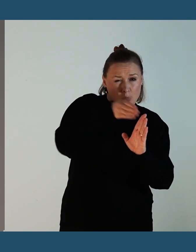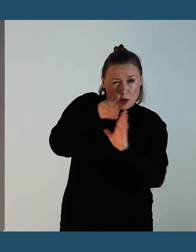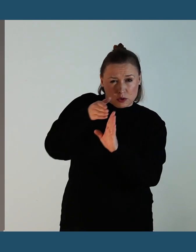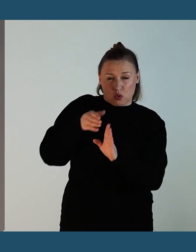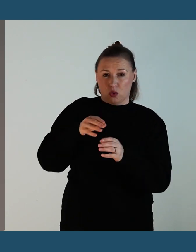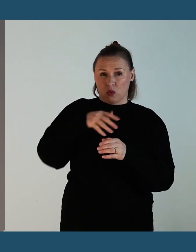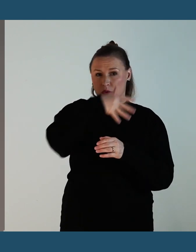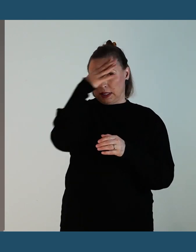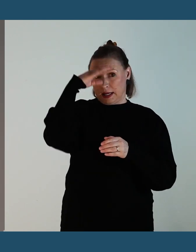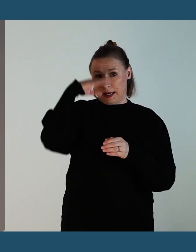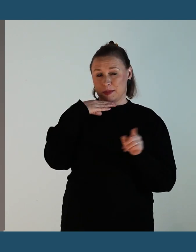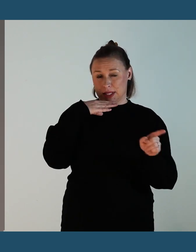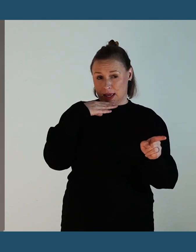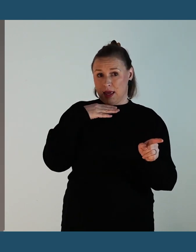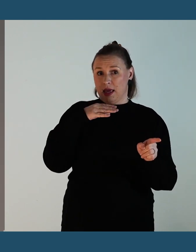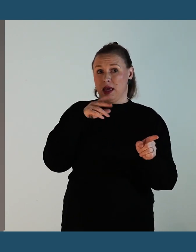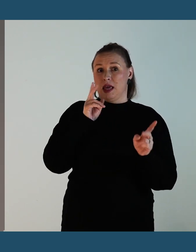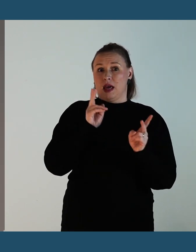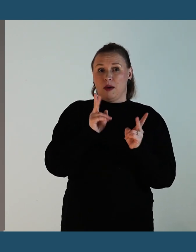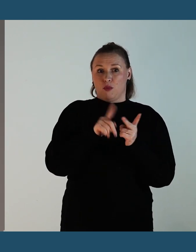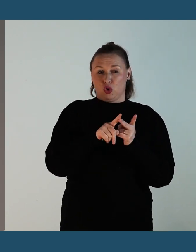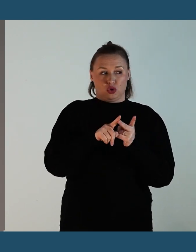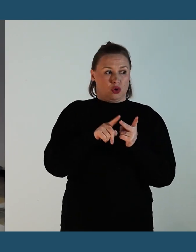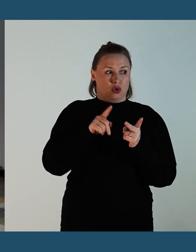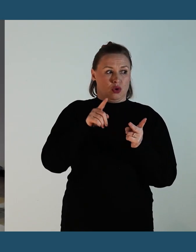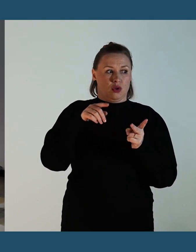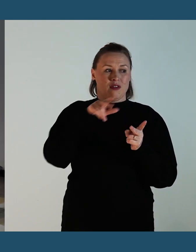tärkeä asia tässä yhteiskunnassa.